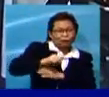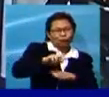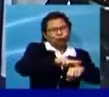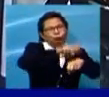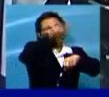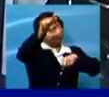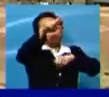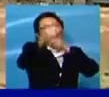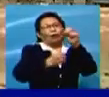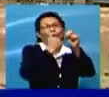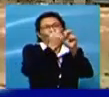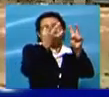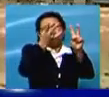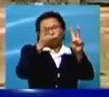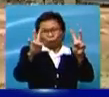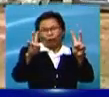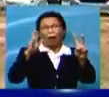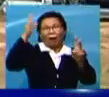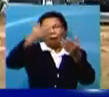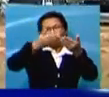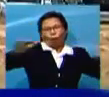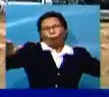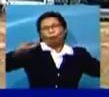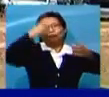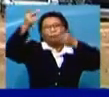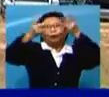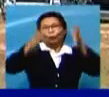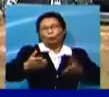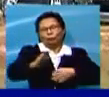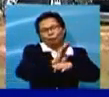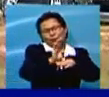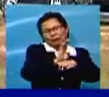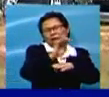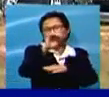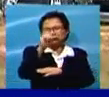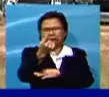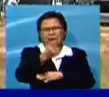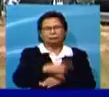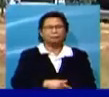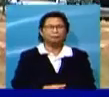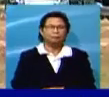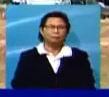Angkasa 5/2017 hanya dibuka kepada pelawat perdagangan.